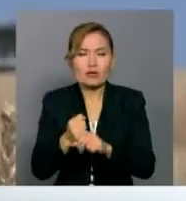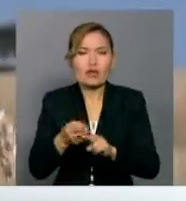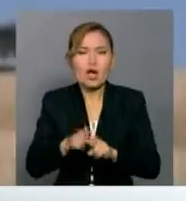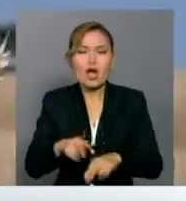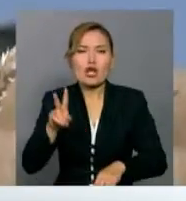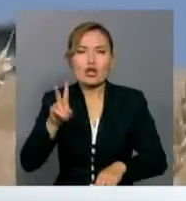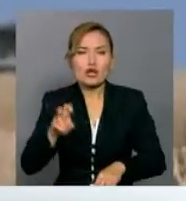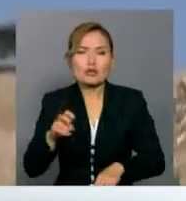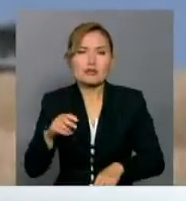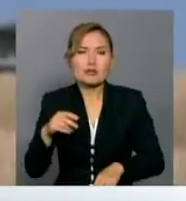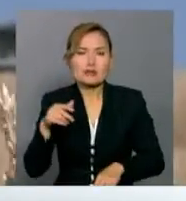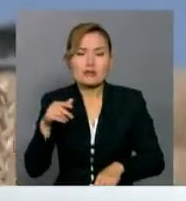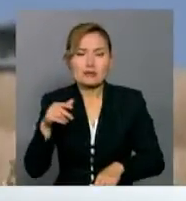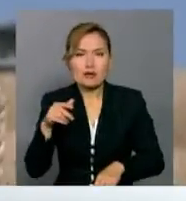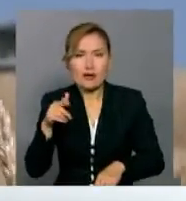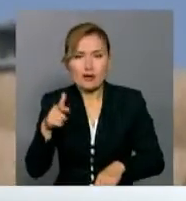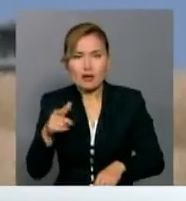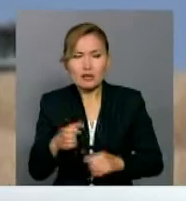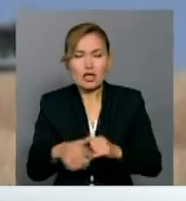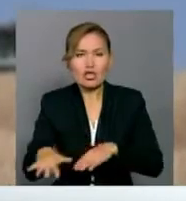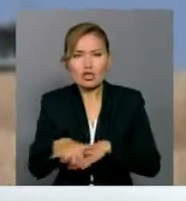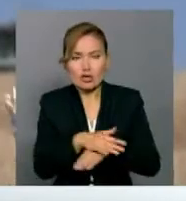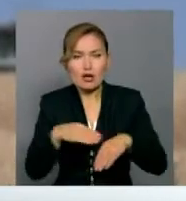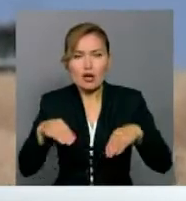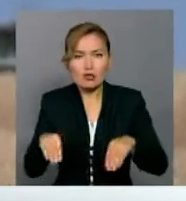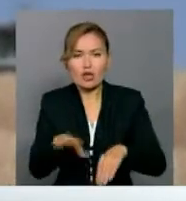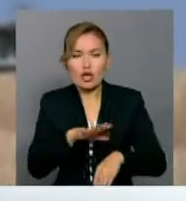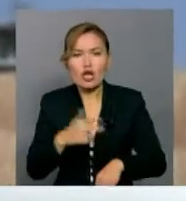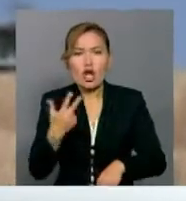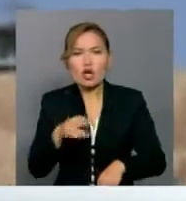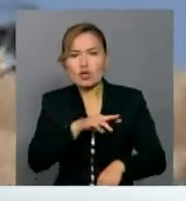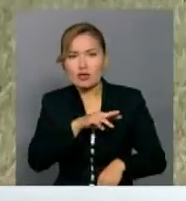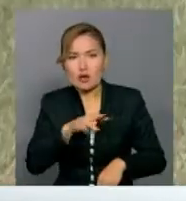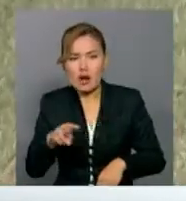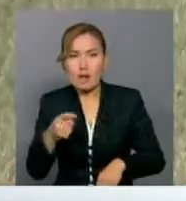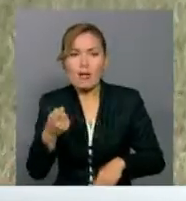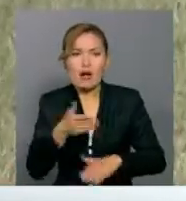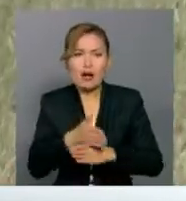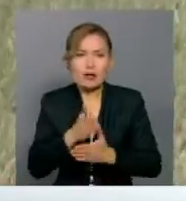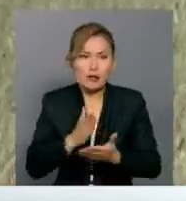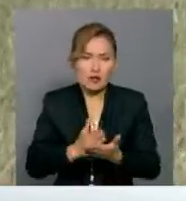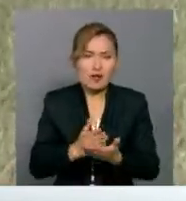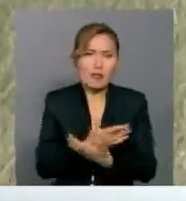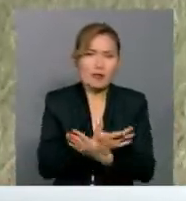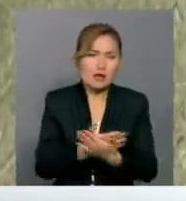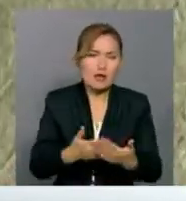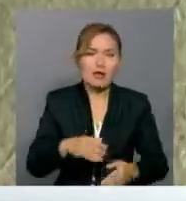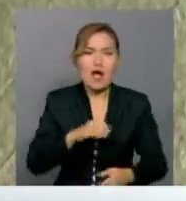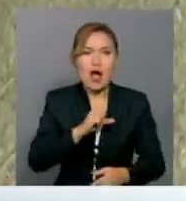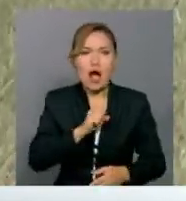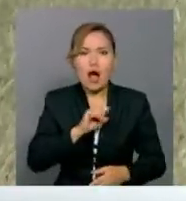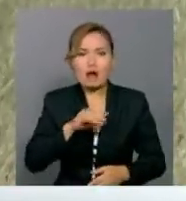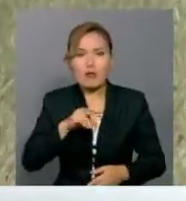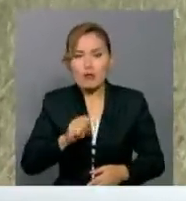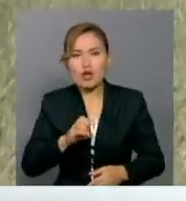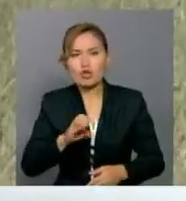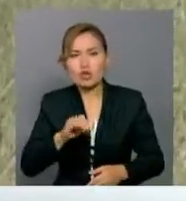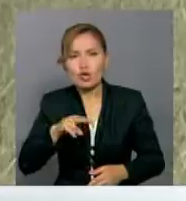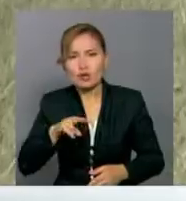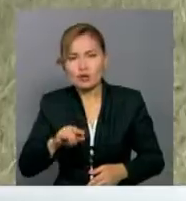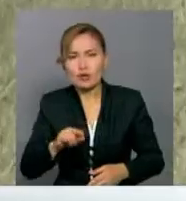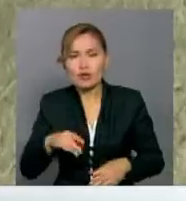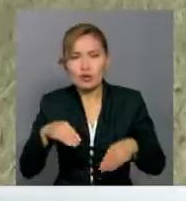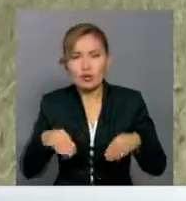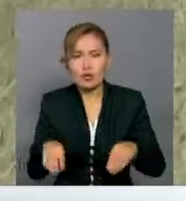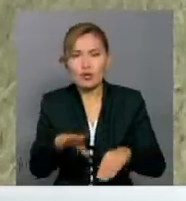4 222 000 гектар алғапқа ырыс дән сіңірген болатын. Оның 3 000 000 гектары астық болса, қалғаны майлы дақылдар. Алла жаздай баптаған саралтынды